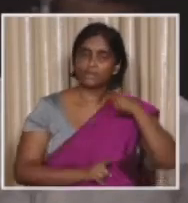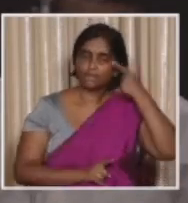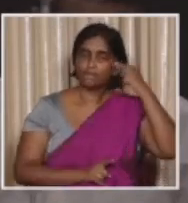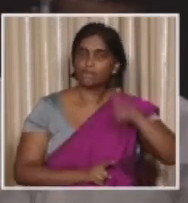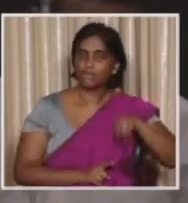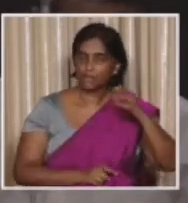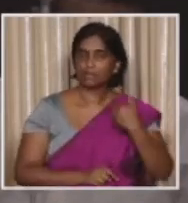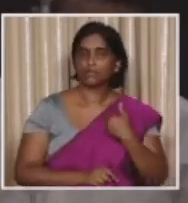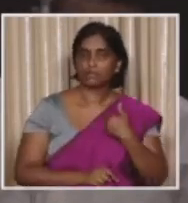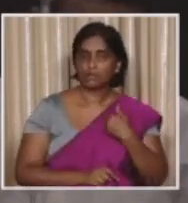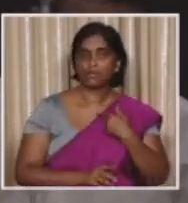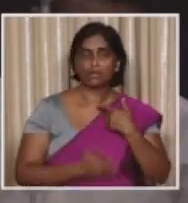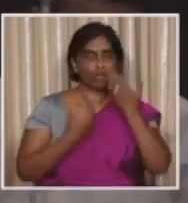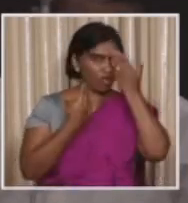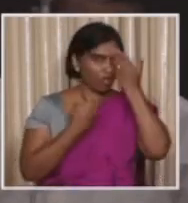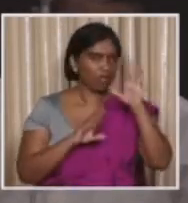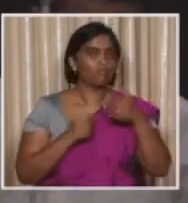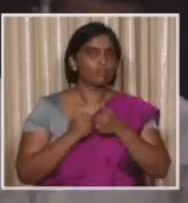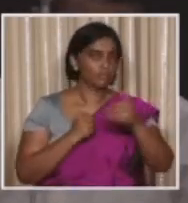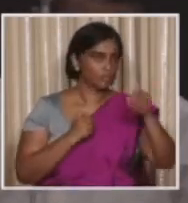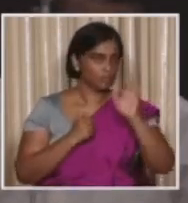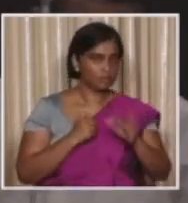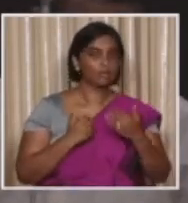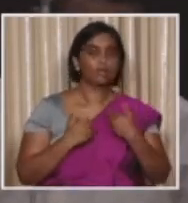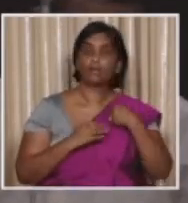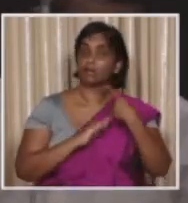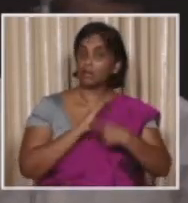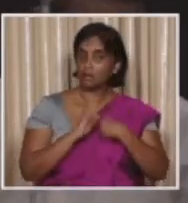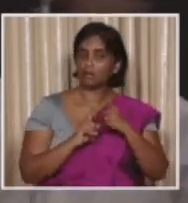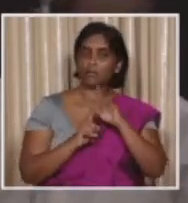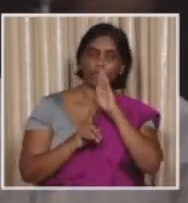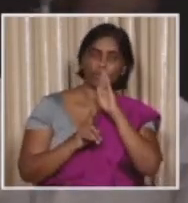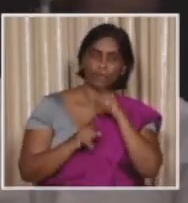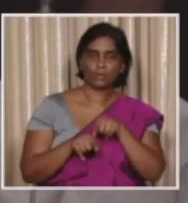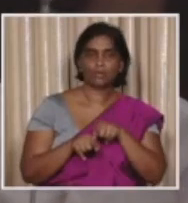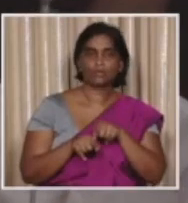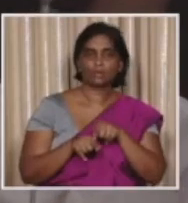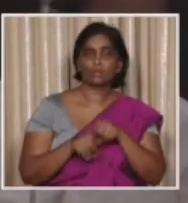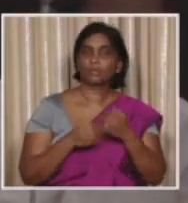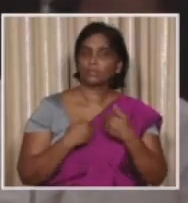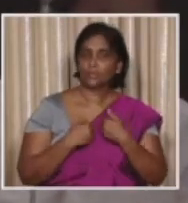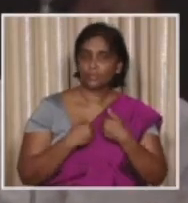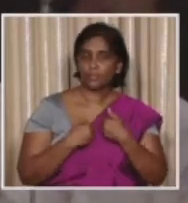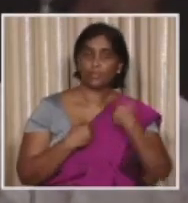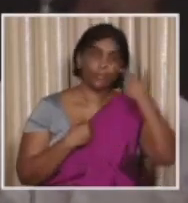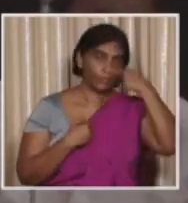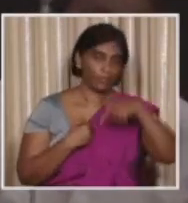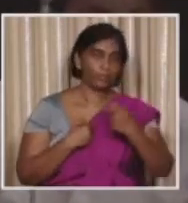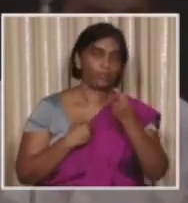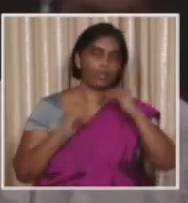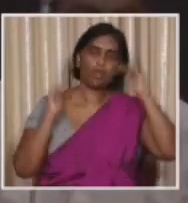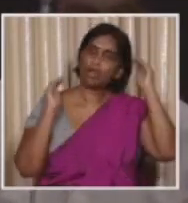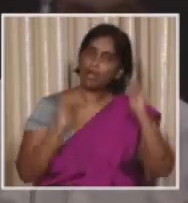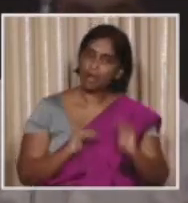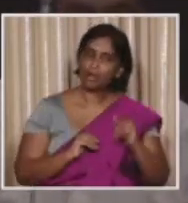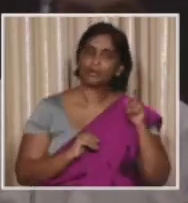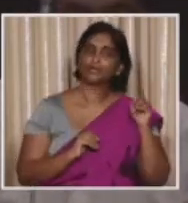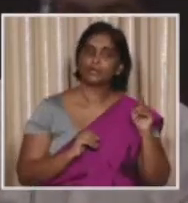කරනවා මේ විවෘත කිරීම තුලින් රටට එක පැත්තකින් අපිට ඉන්ධන මිල අඩු කරලා